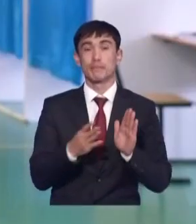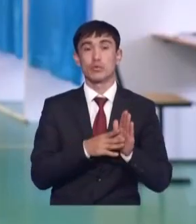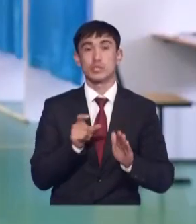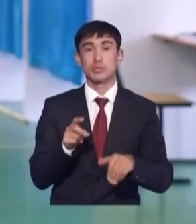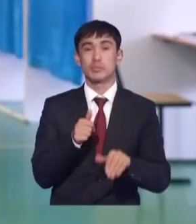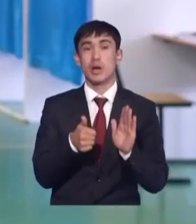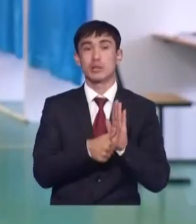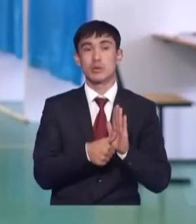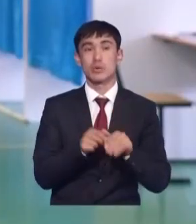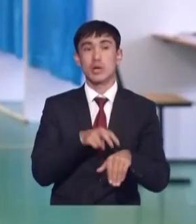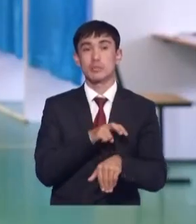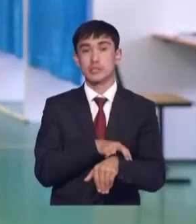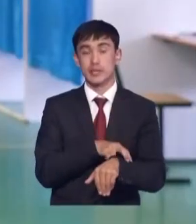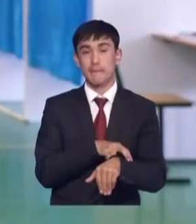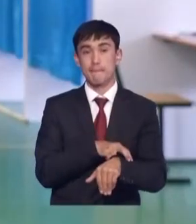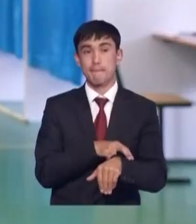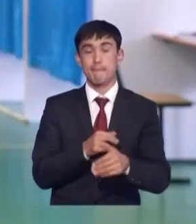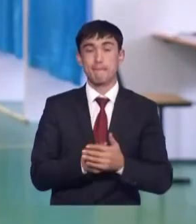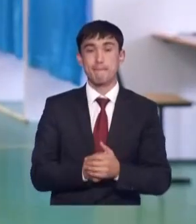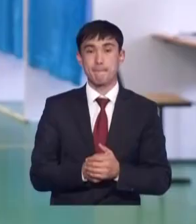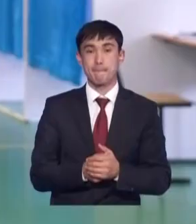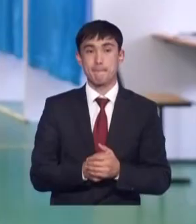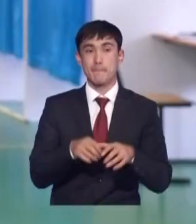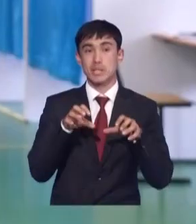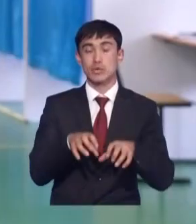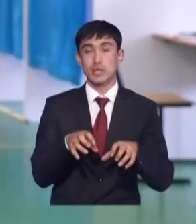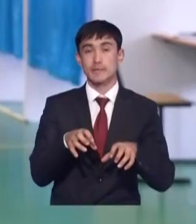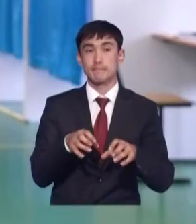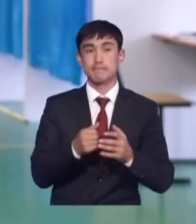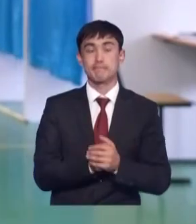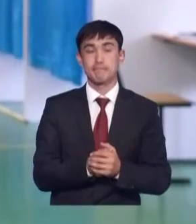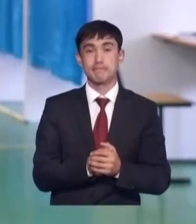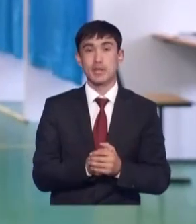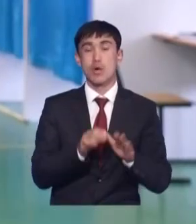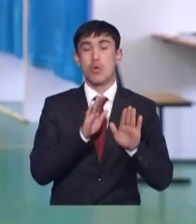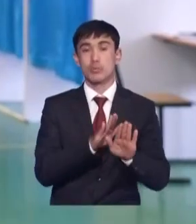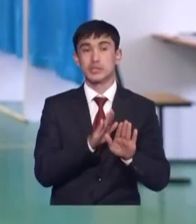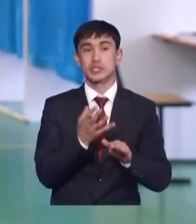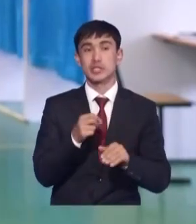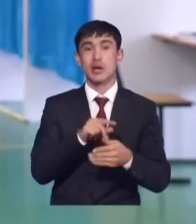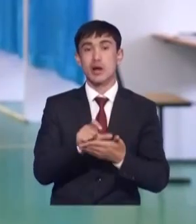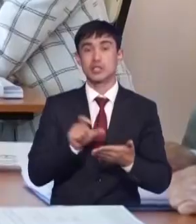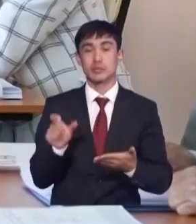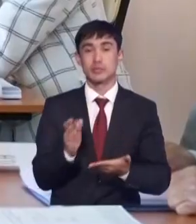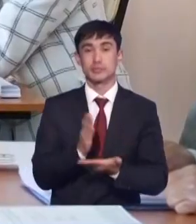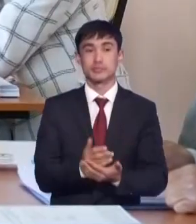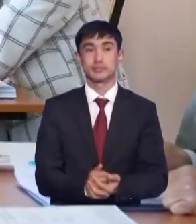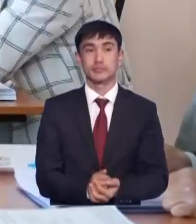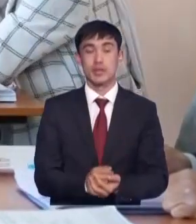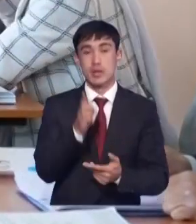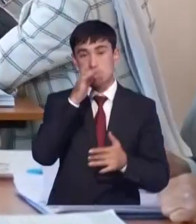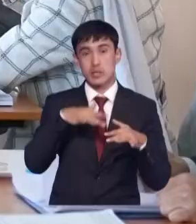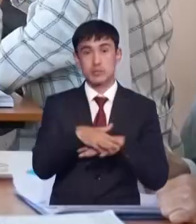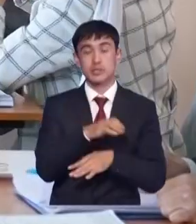адамның 6-ауы комиссия мүшесі, төраға, орынбасар және хатшы бар.